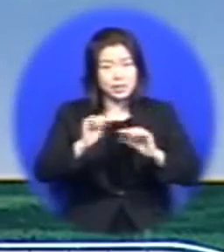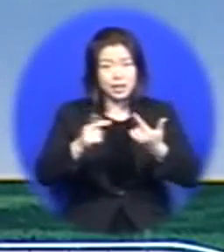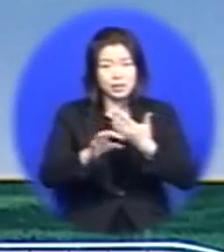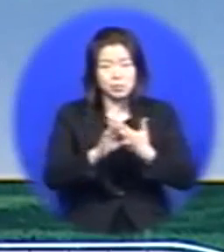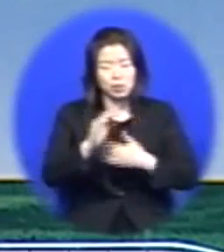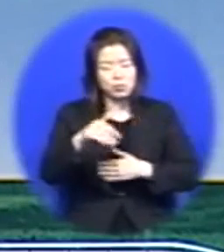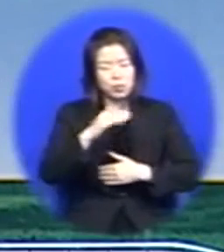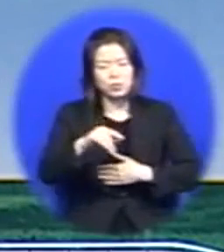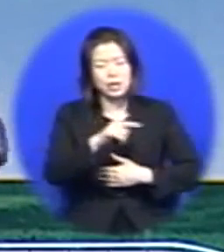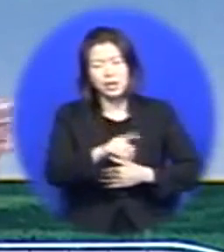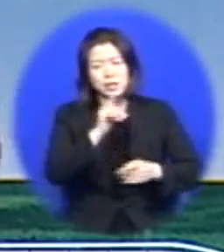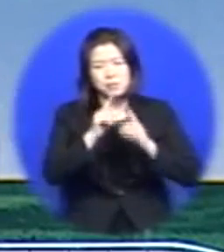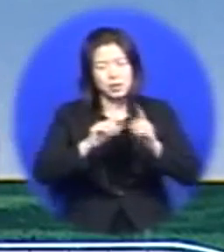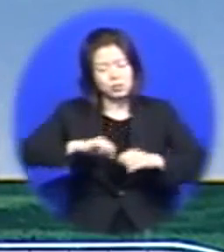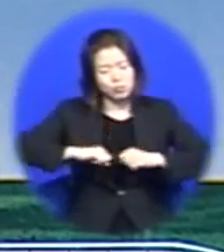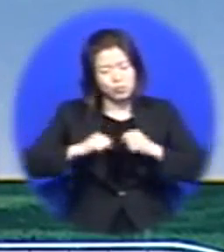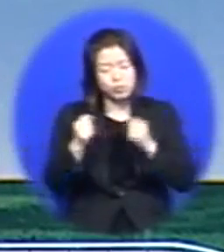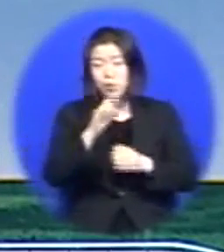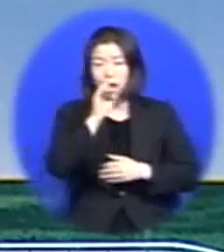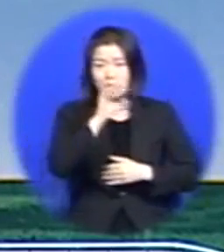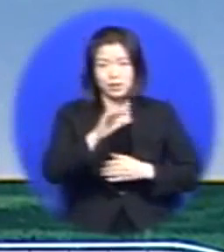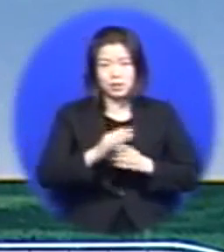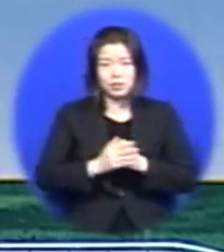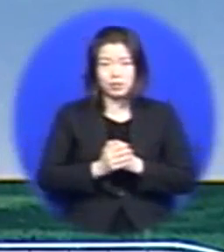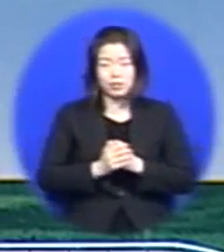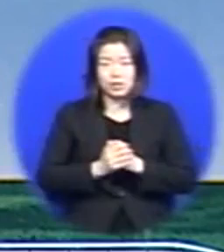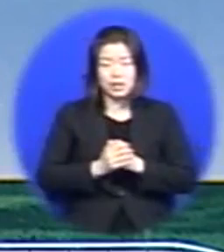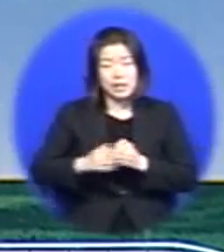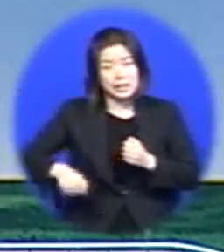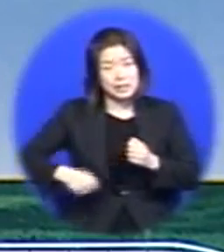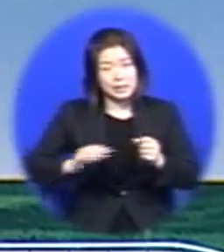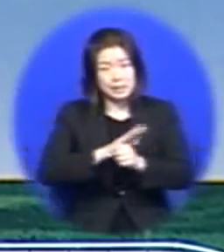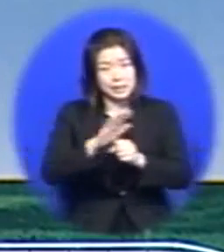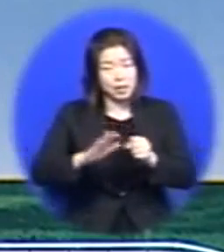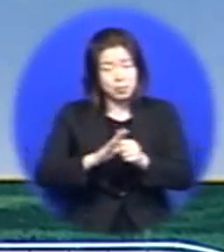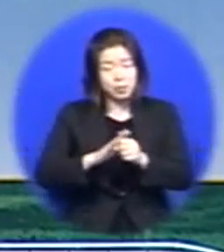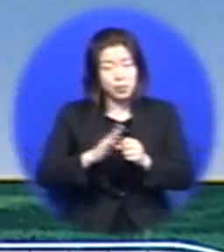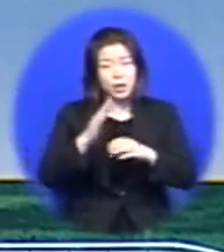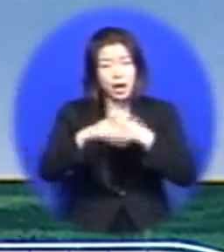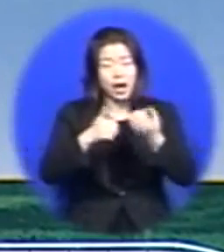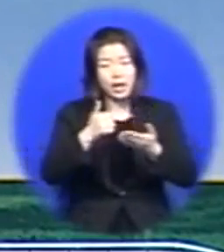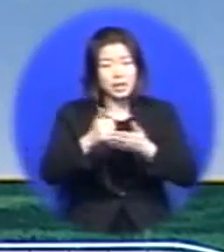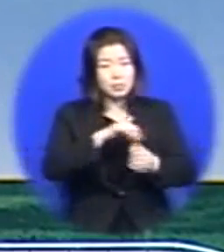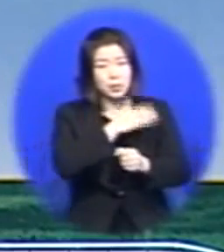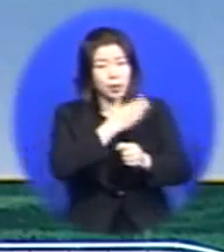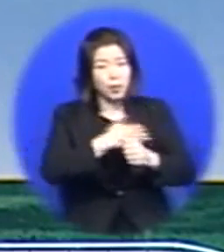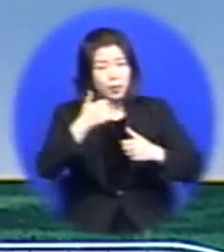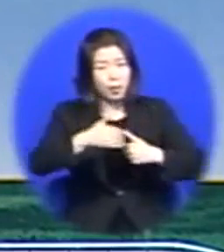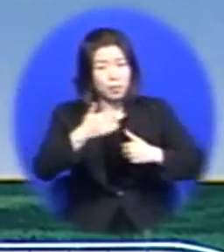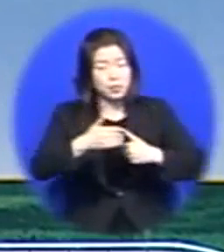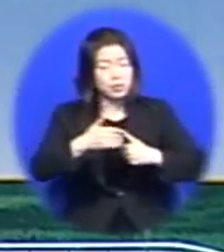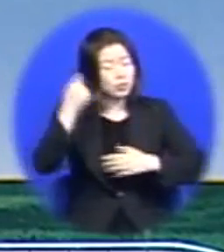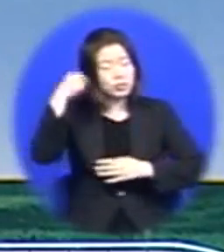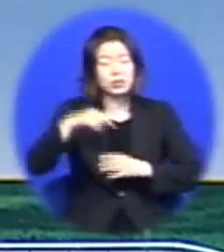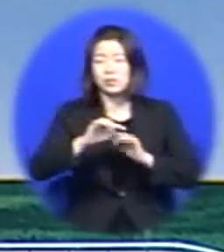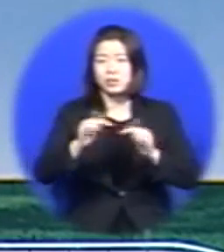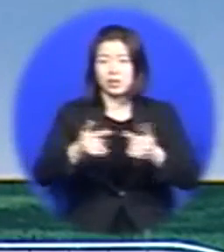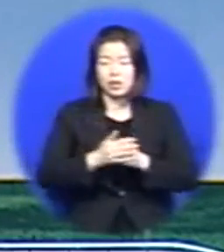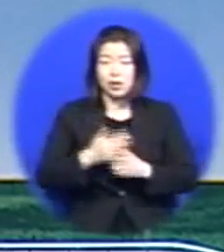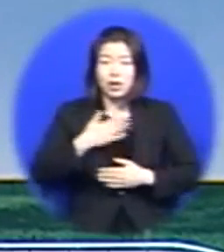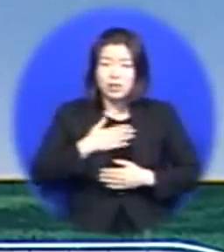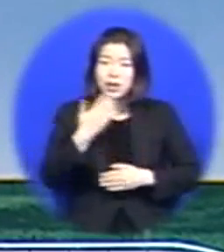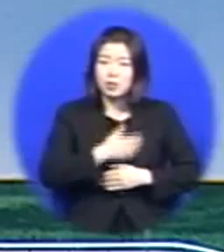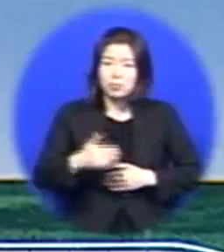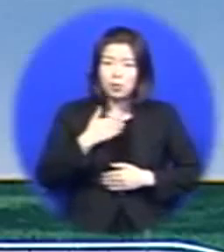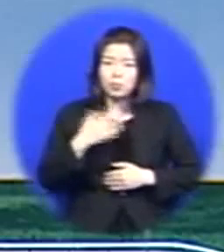말씀은 순종이 안 됩니다. 자비로운 하나님의 권면이라고 느껴지지 않아요. 내 몸을